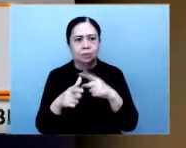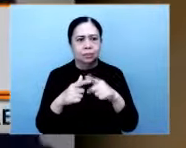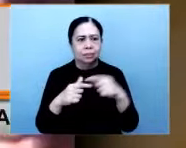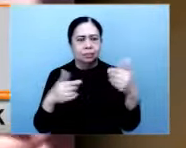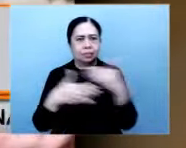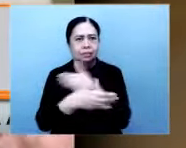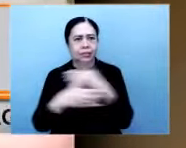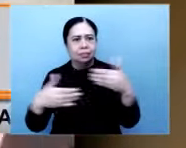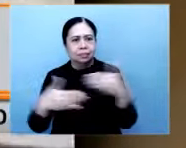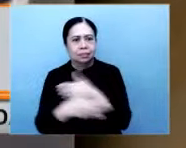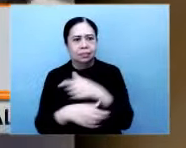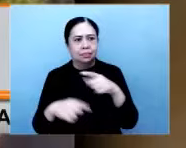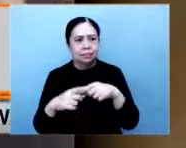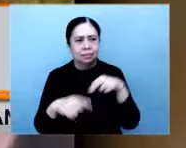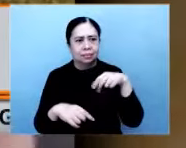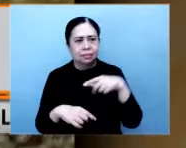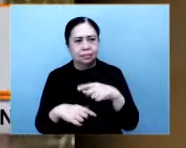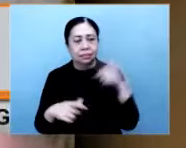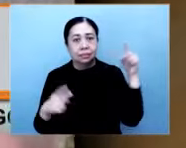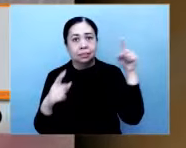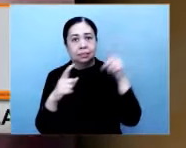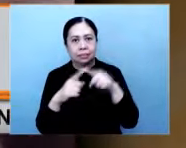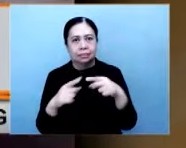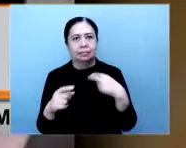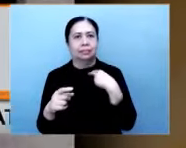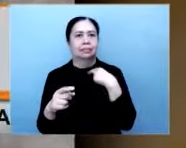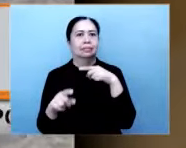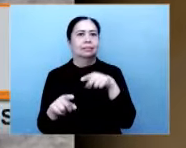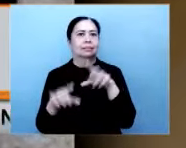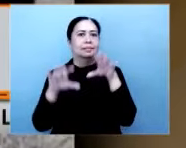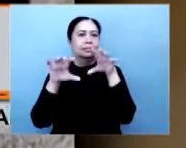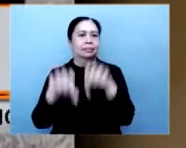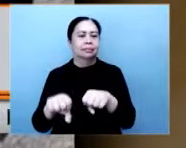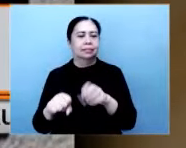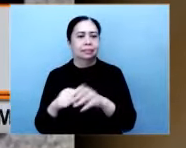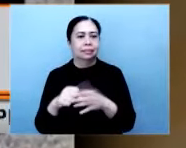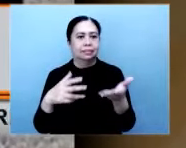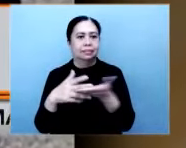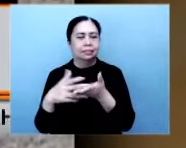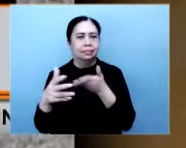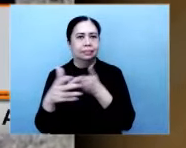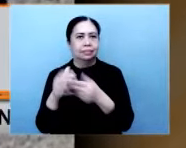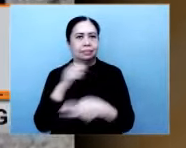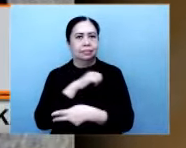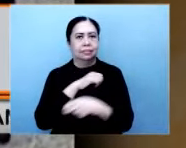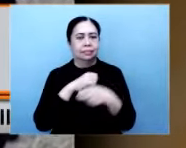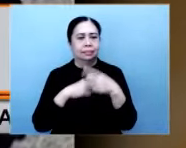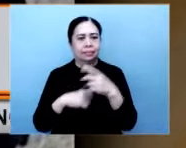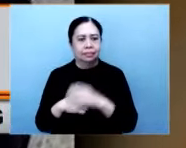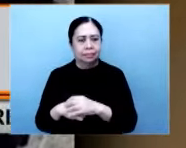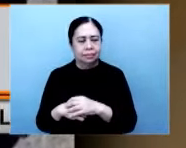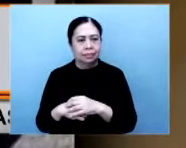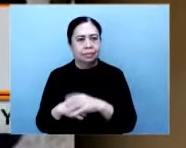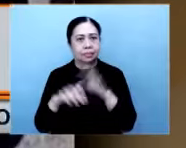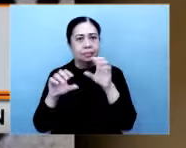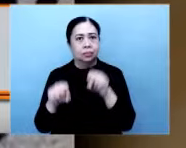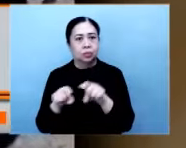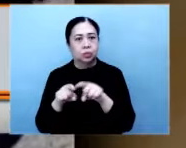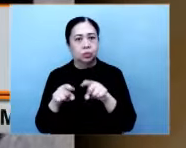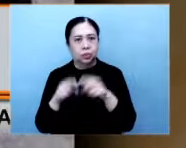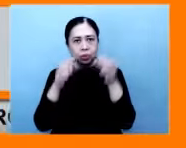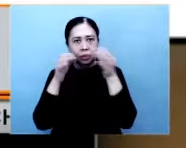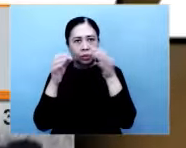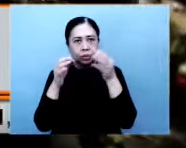motorista. Hanggang sa na-corner din siya at inaresto. Sinampahan ang kasong shoplifting ang sospek na nakuhanan din ng drug